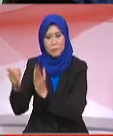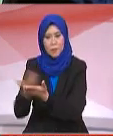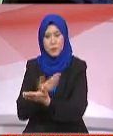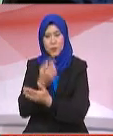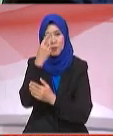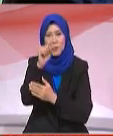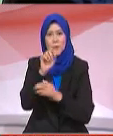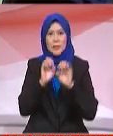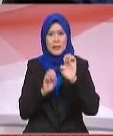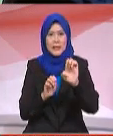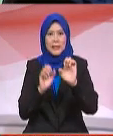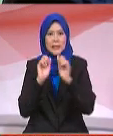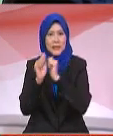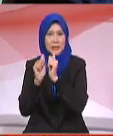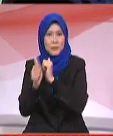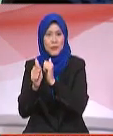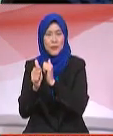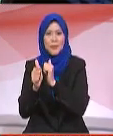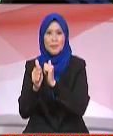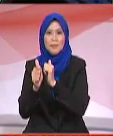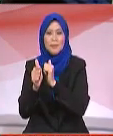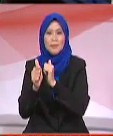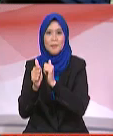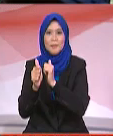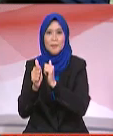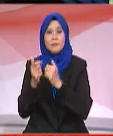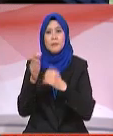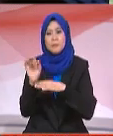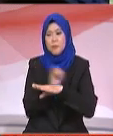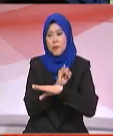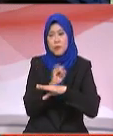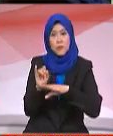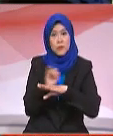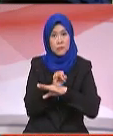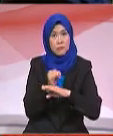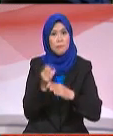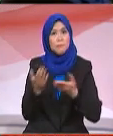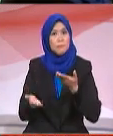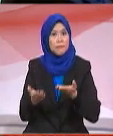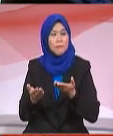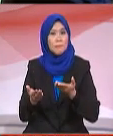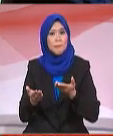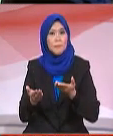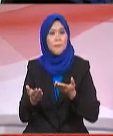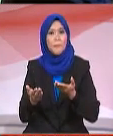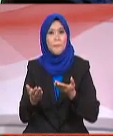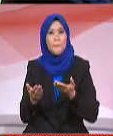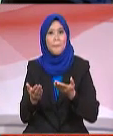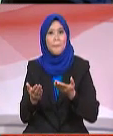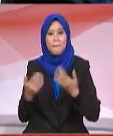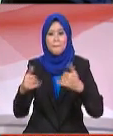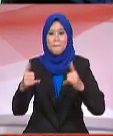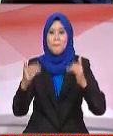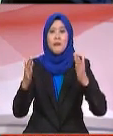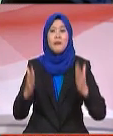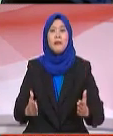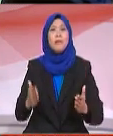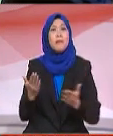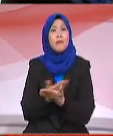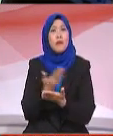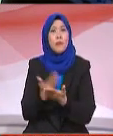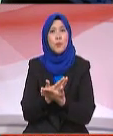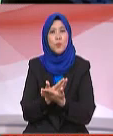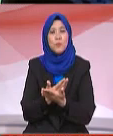ni. Yang e-sport ni kita lihat adalah satu industri mungkin dan juga salah satu permainan baru